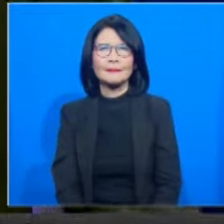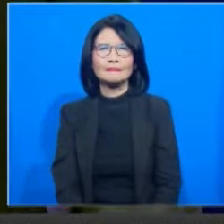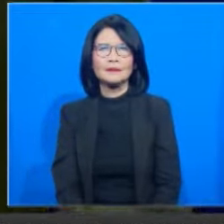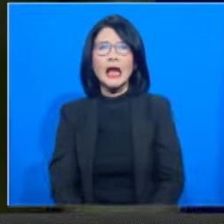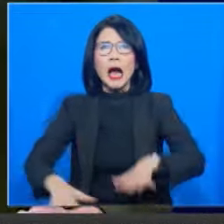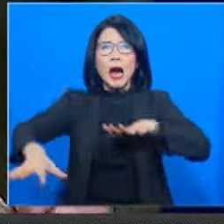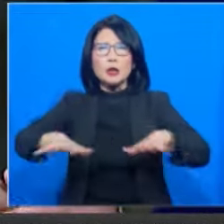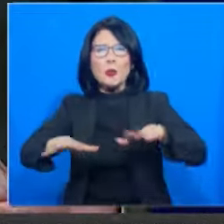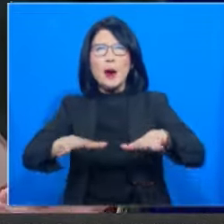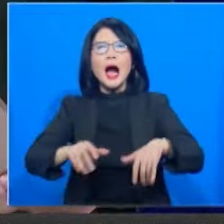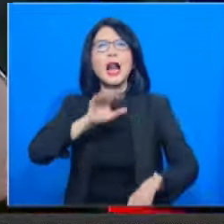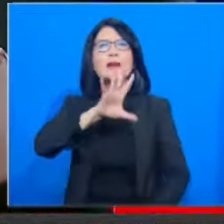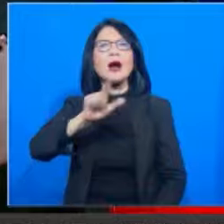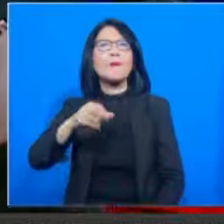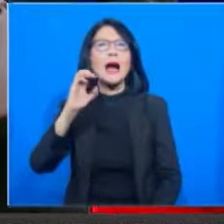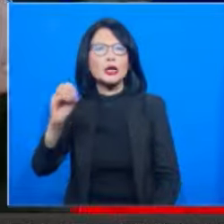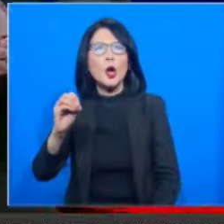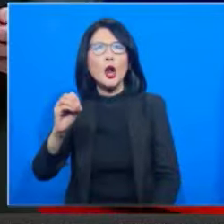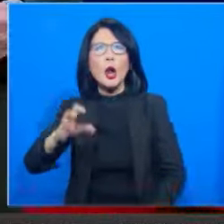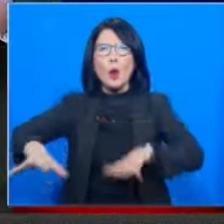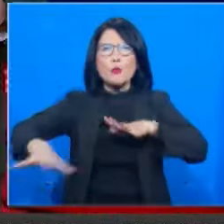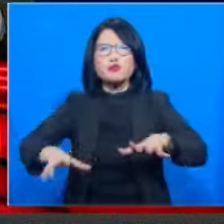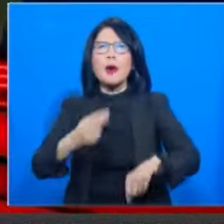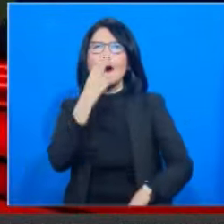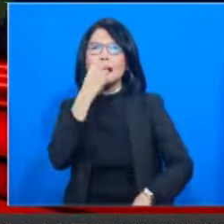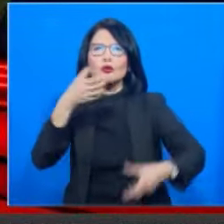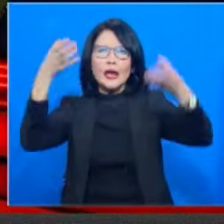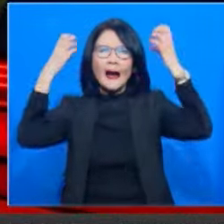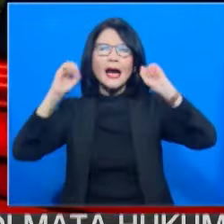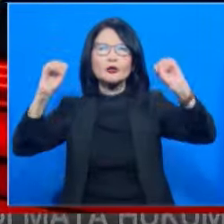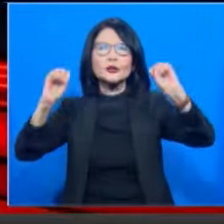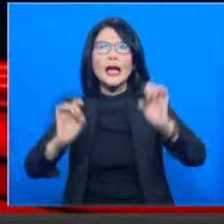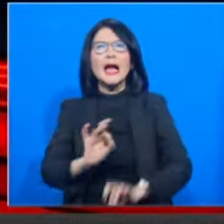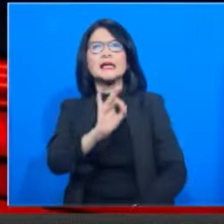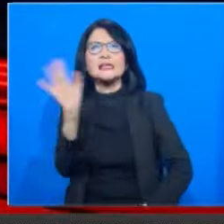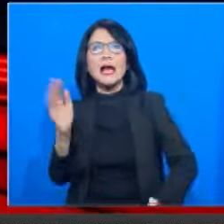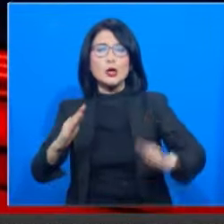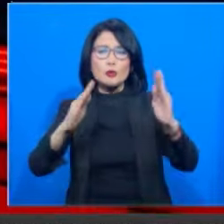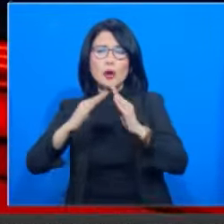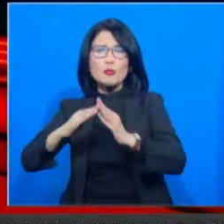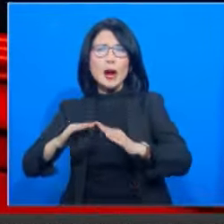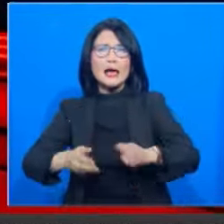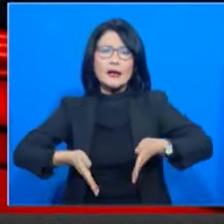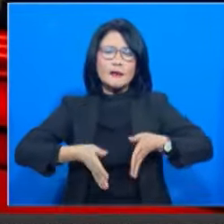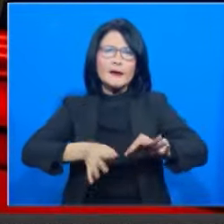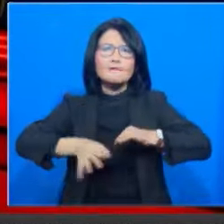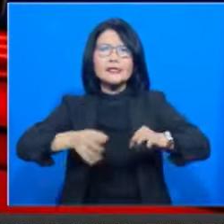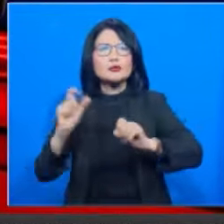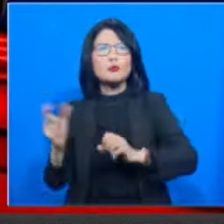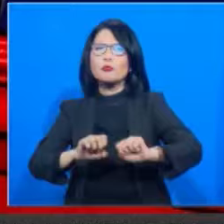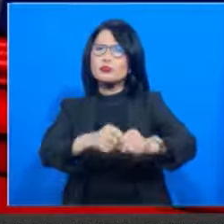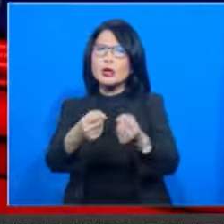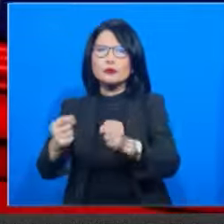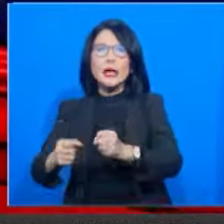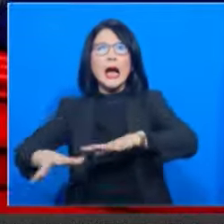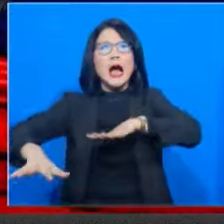Gempa bumi bermagnitudo 5,0 mengguncang Bandung dan Garut, Jawa Barat. Selain menyebabkan sejumlah rumah dan fasilitas umum mengalami kerusakan,